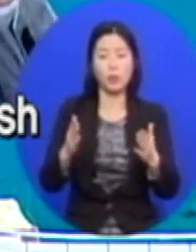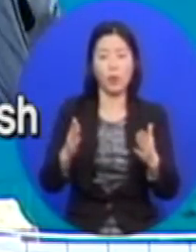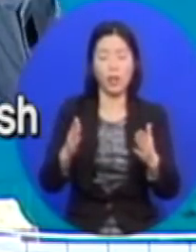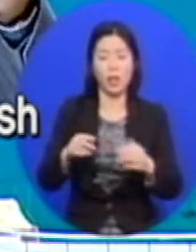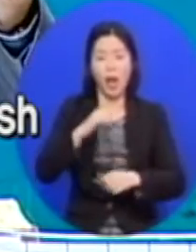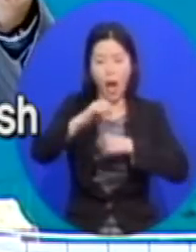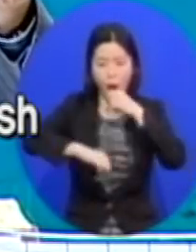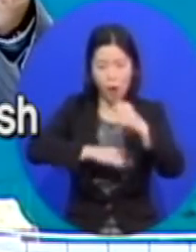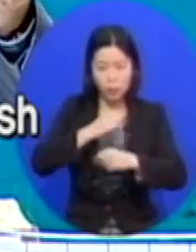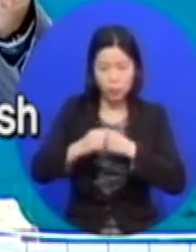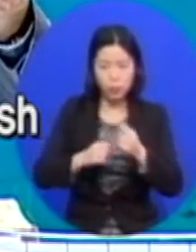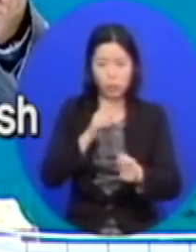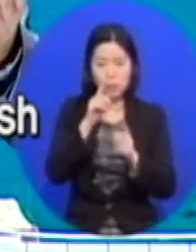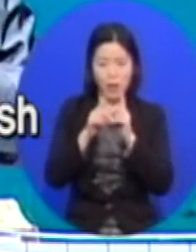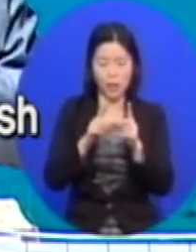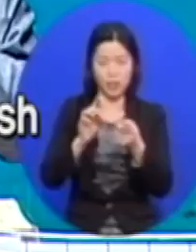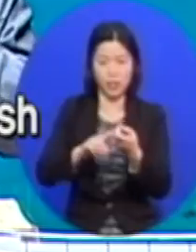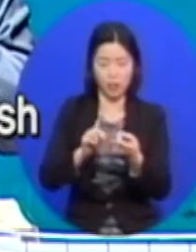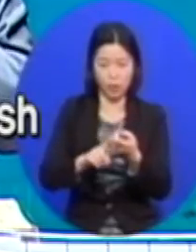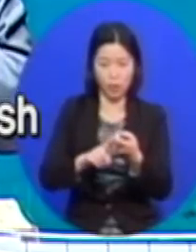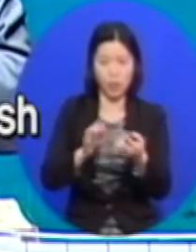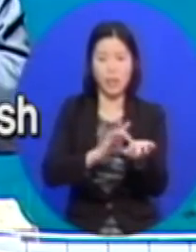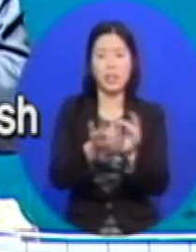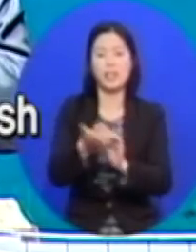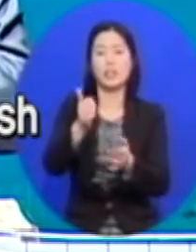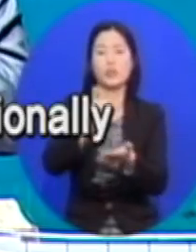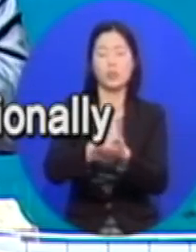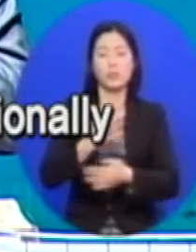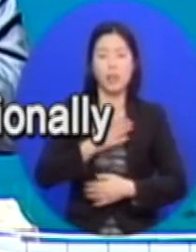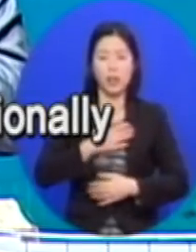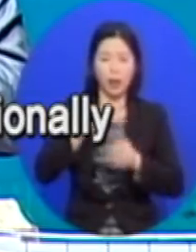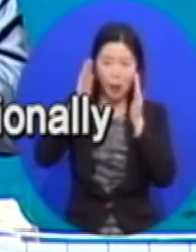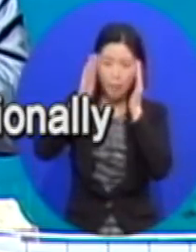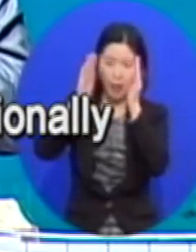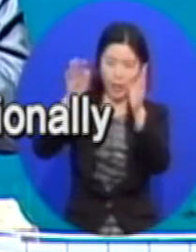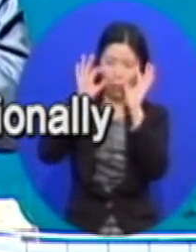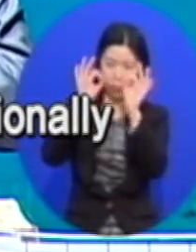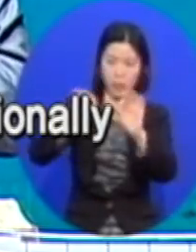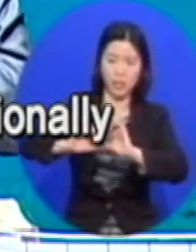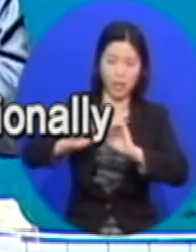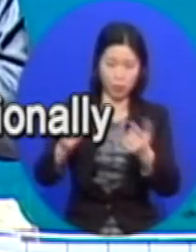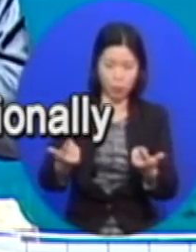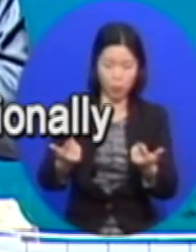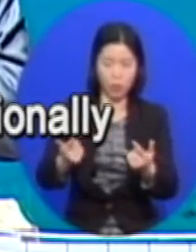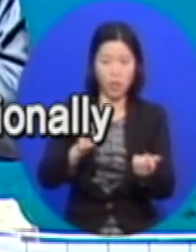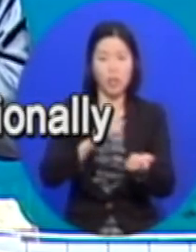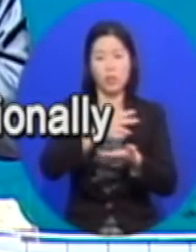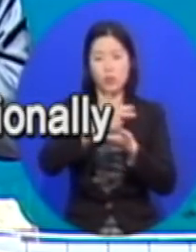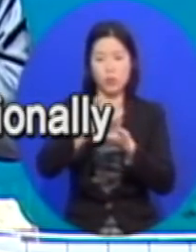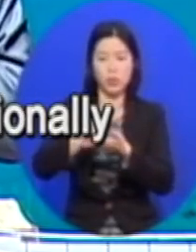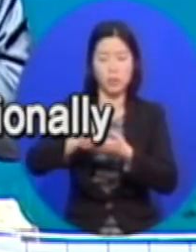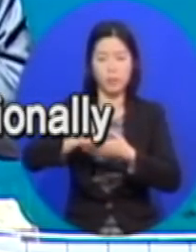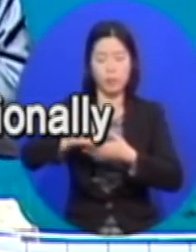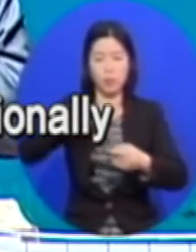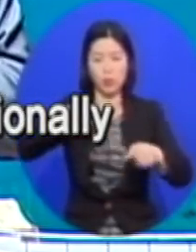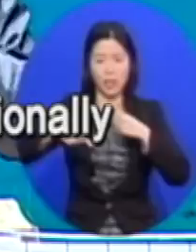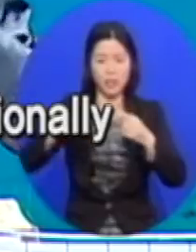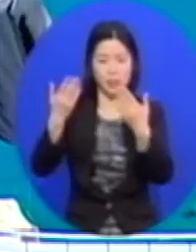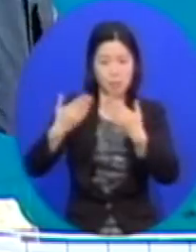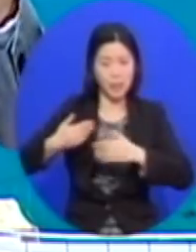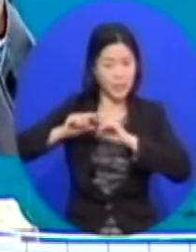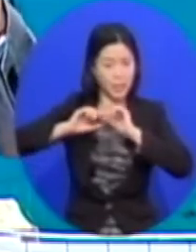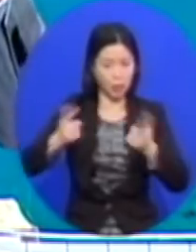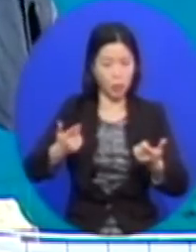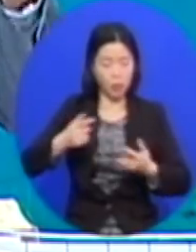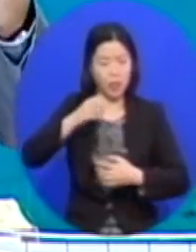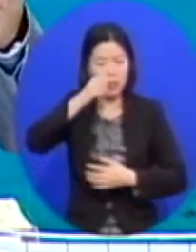함부로 말한 통 예수님 내가 바라보지 않고 주님께 내가 다시 림 받지 않고 그저